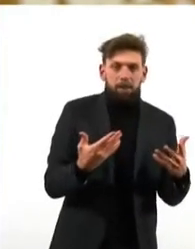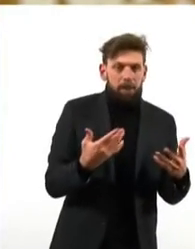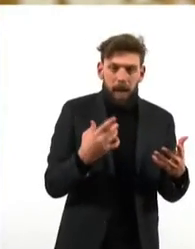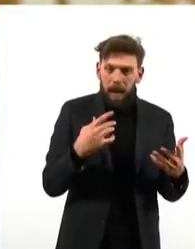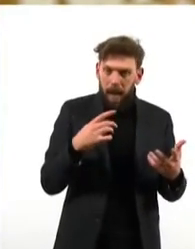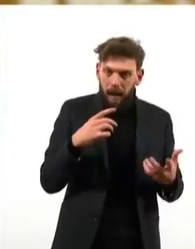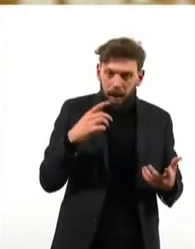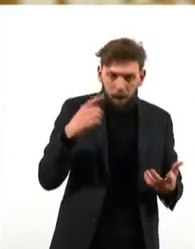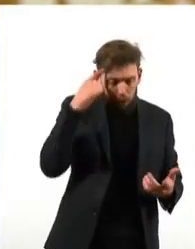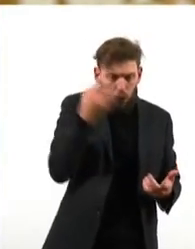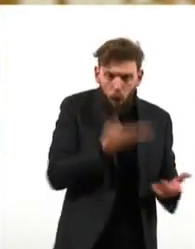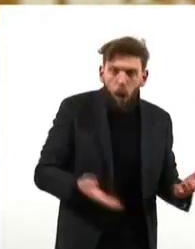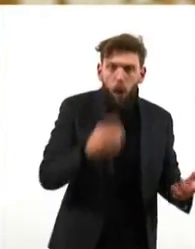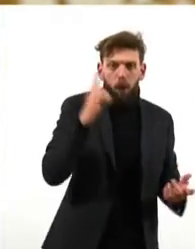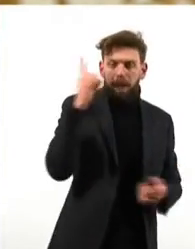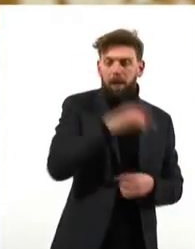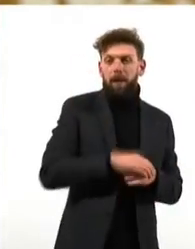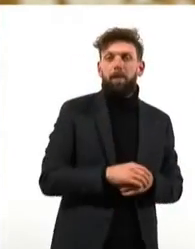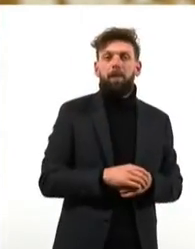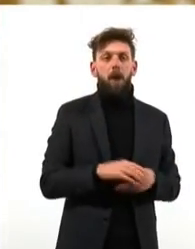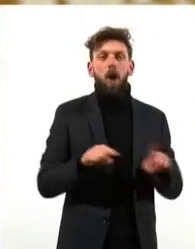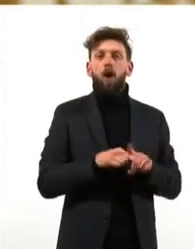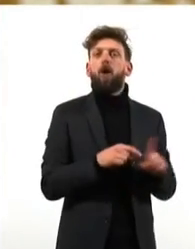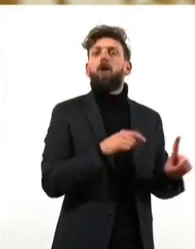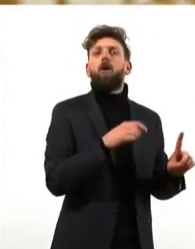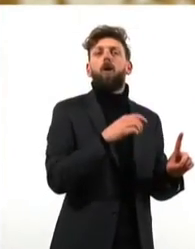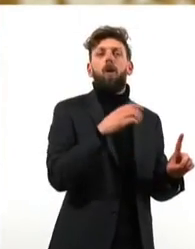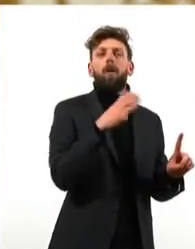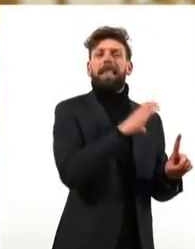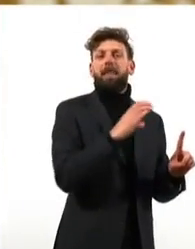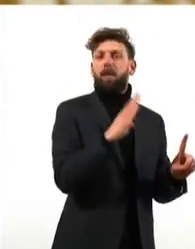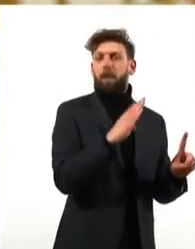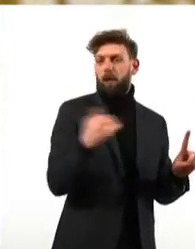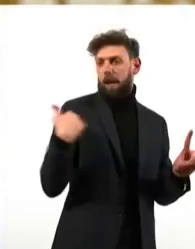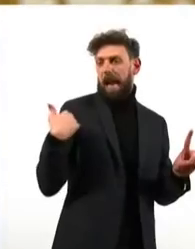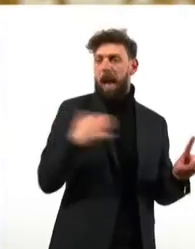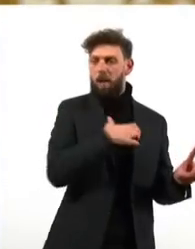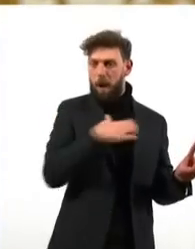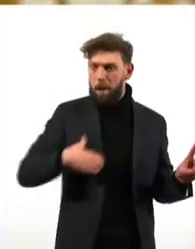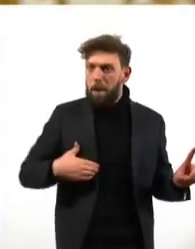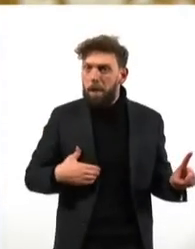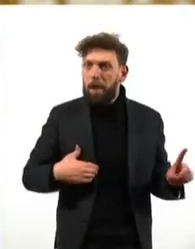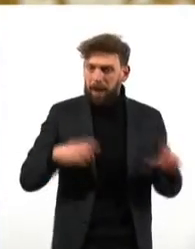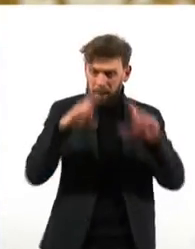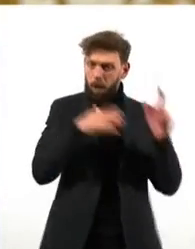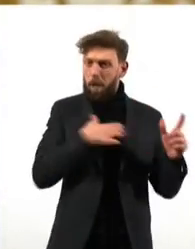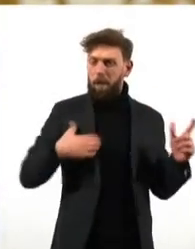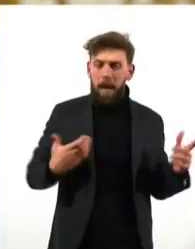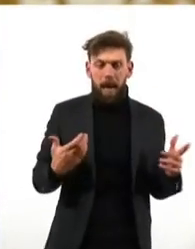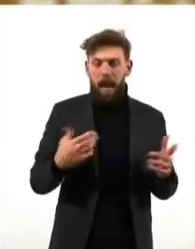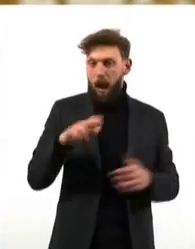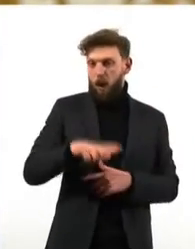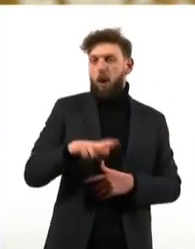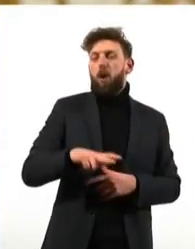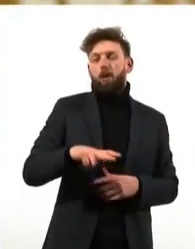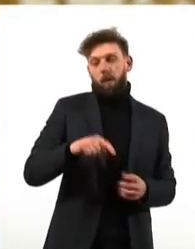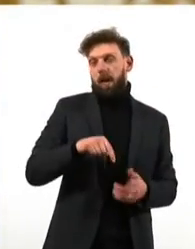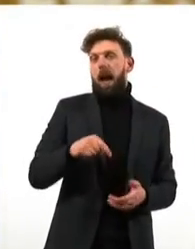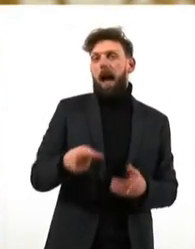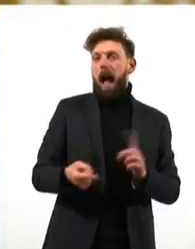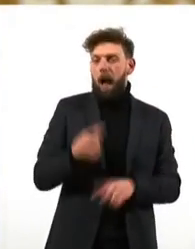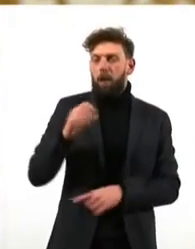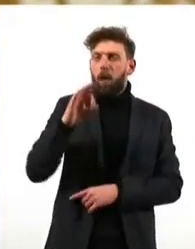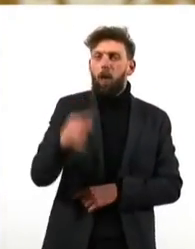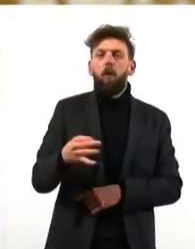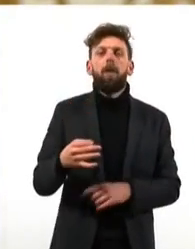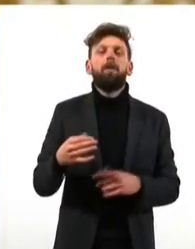Christophe Béchu, j'étais encore maire il y a quelques semaines ou mois, et on voit à quel point cette question du logement elle est cruciale. 99% des rendez-vous